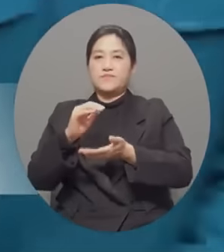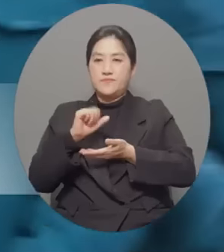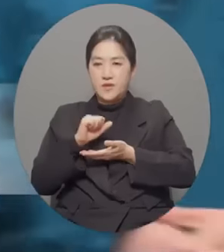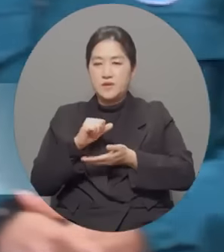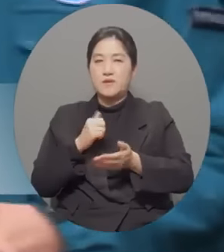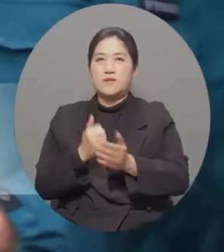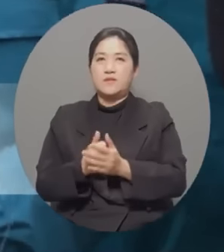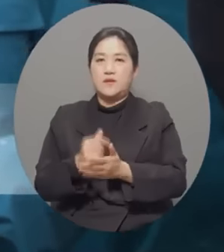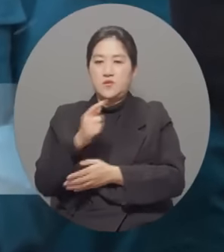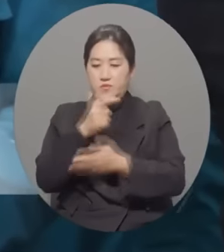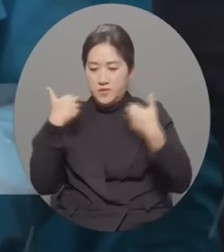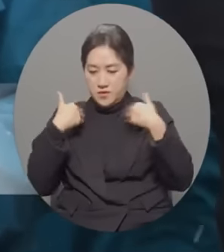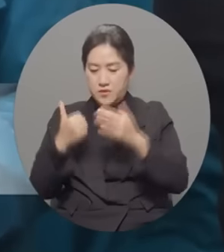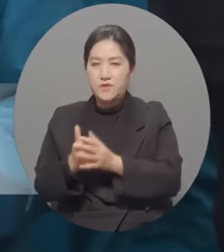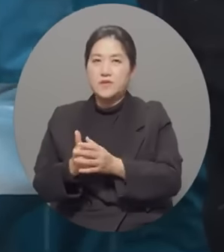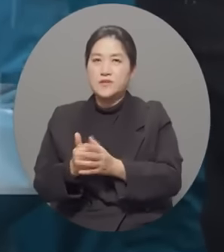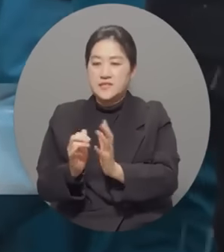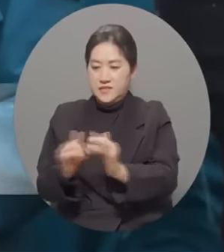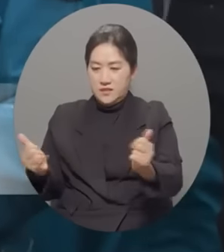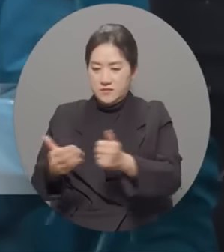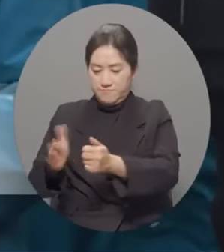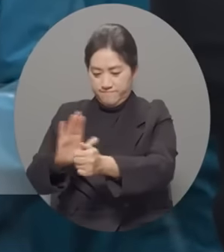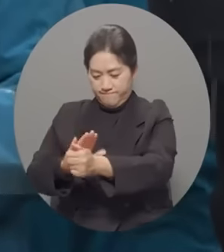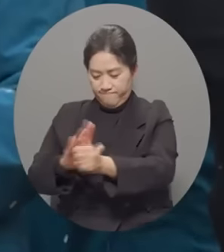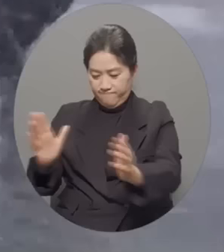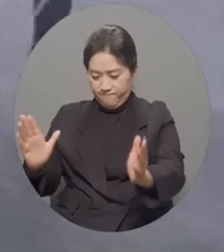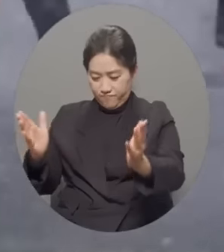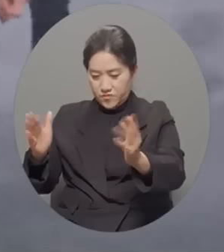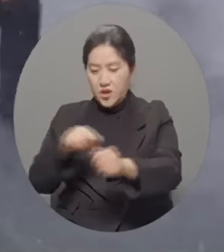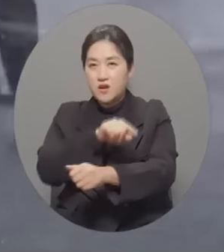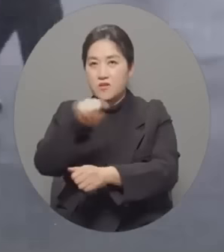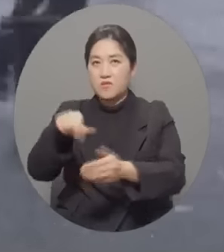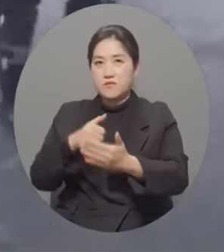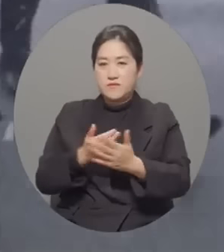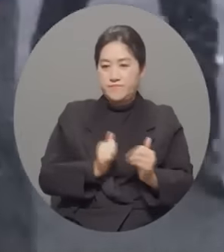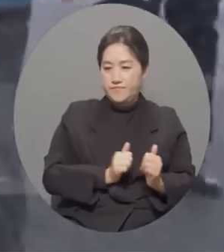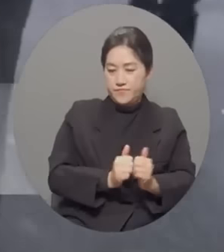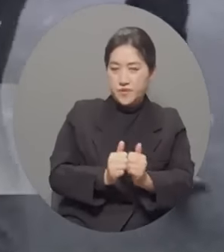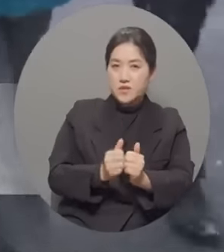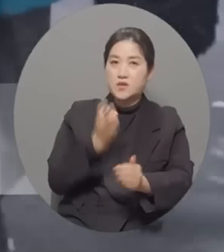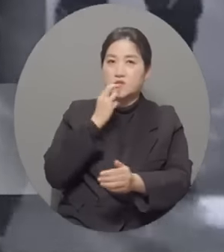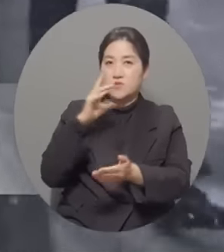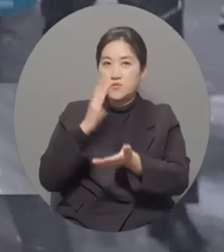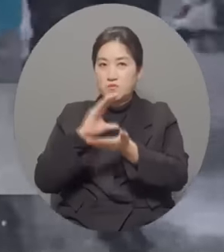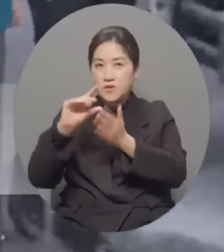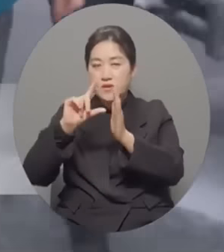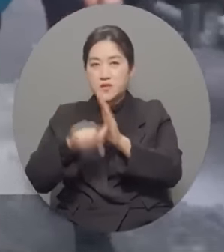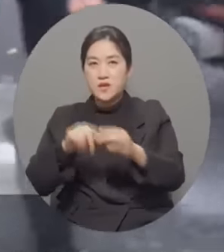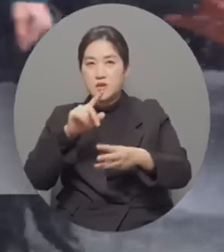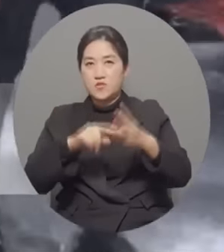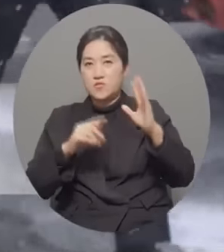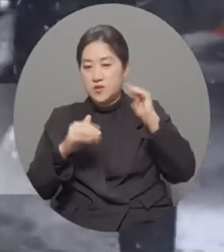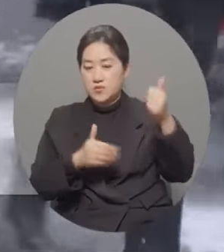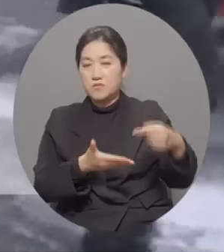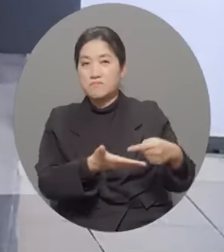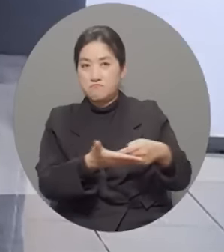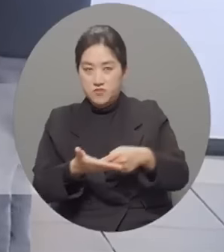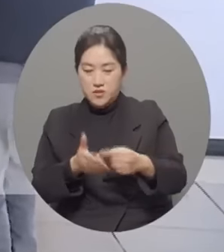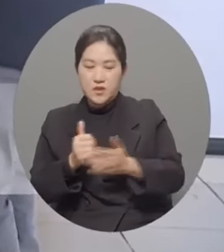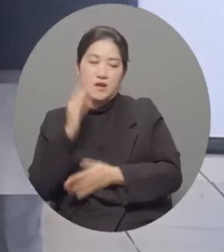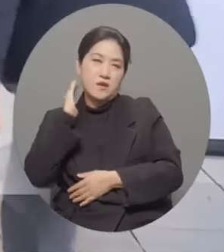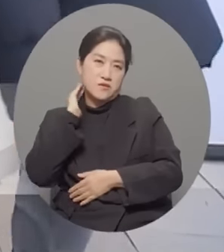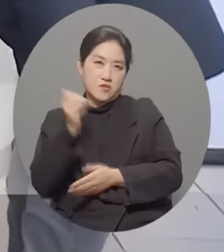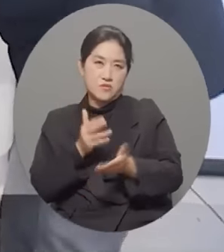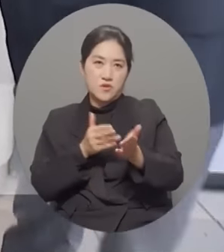윤 대통령 옆에서 함께 자리를 지켰습니다. 서울로 돌아갈 땐 윤 대통령의 제안으로 대통령